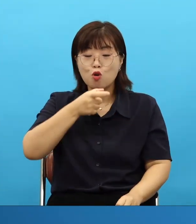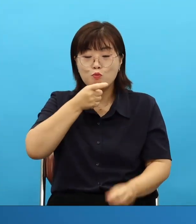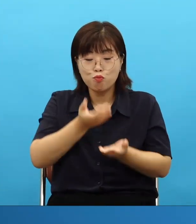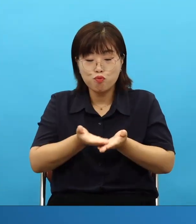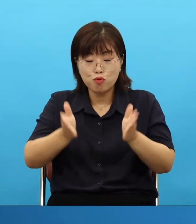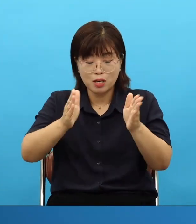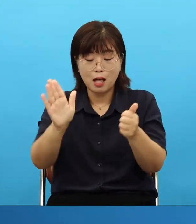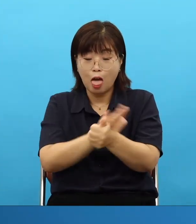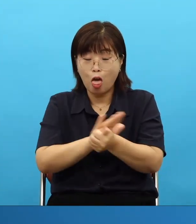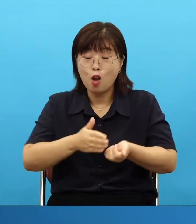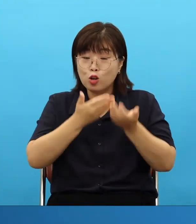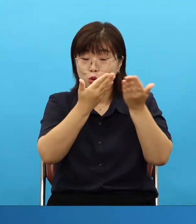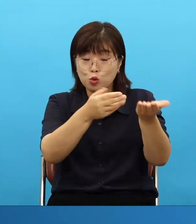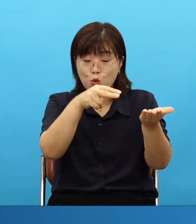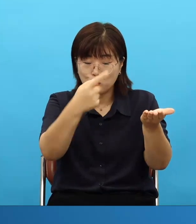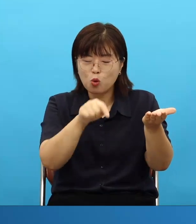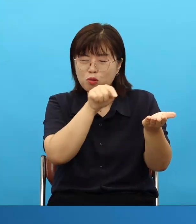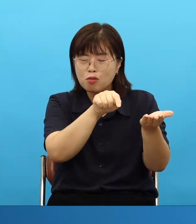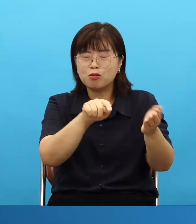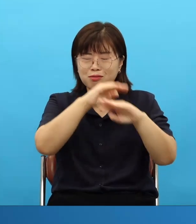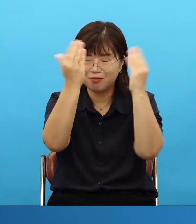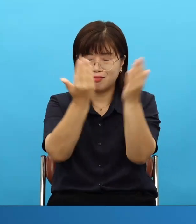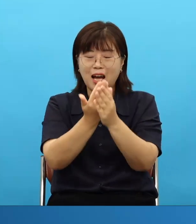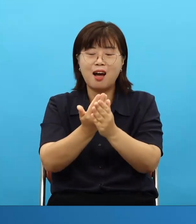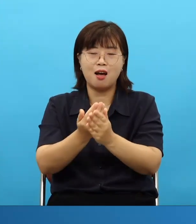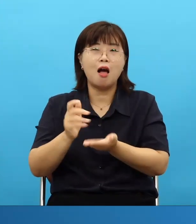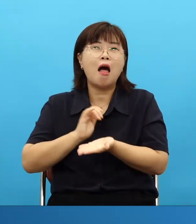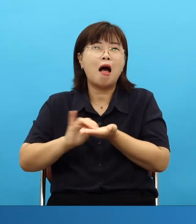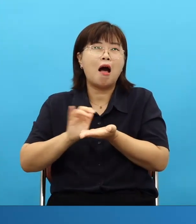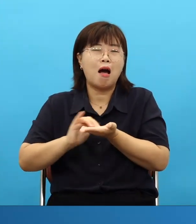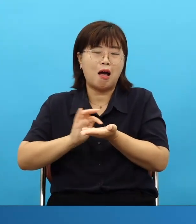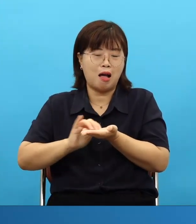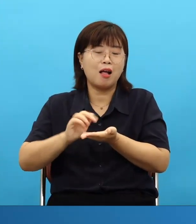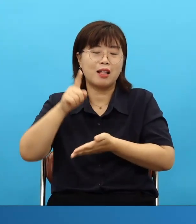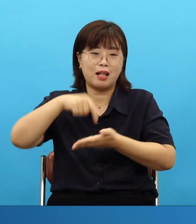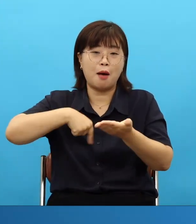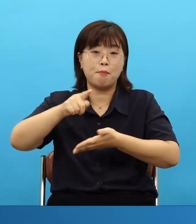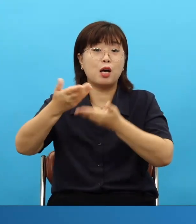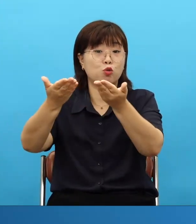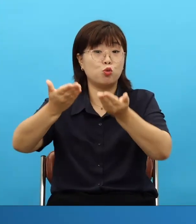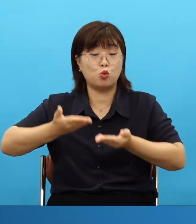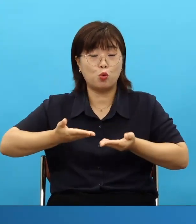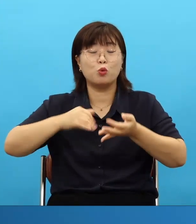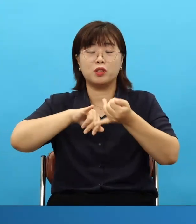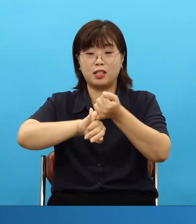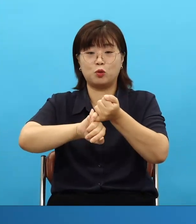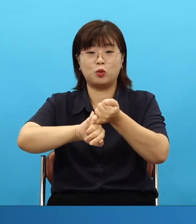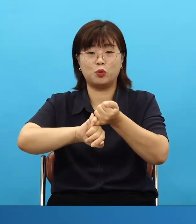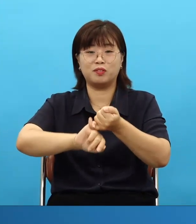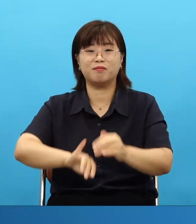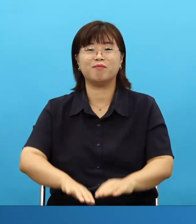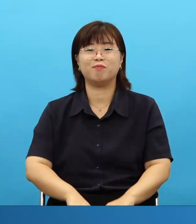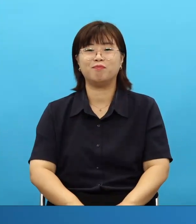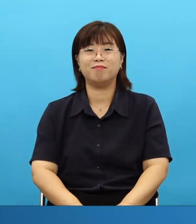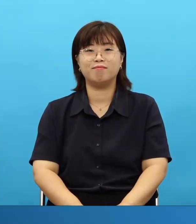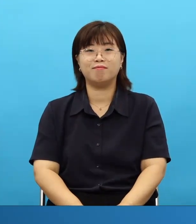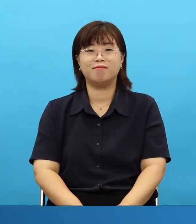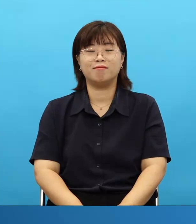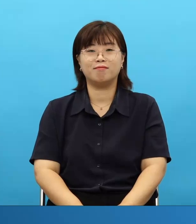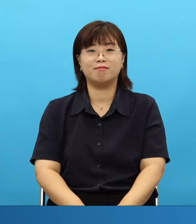cold water will lose 분명히 its 그렇게 reward. It's a sure promise. 이 발판은 확실합니다. So these foundations, these 10 footstools are